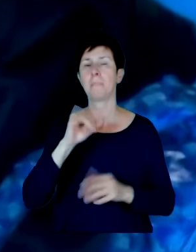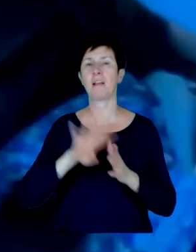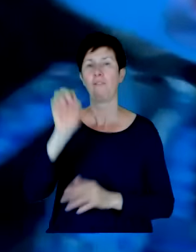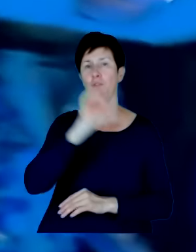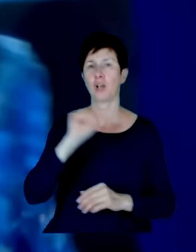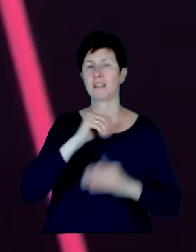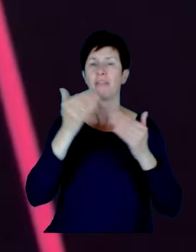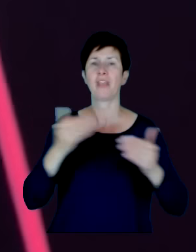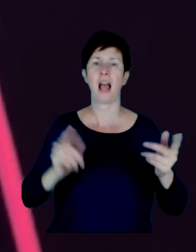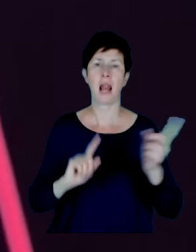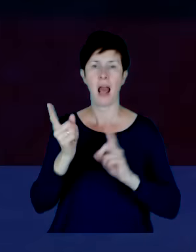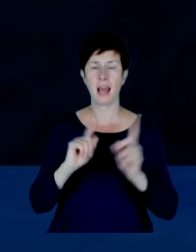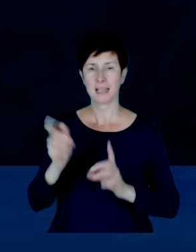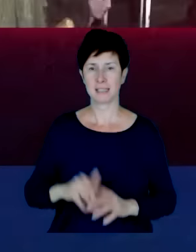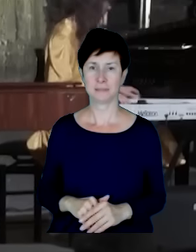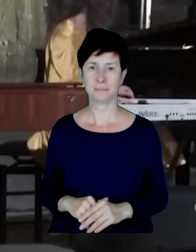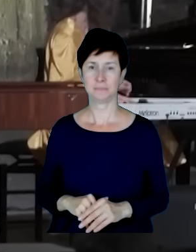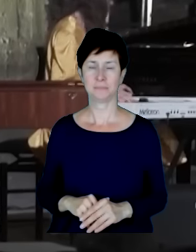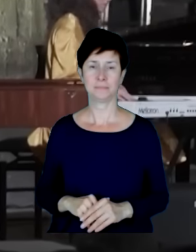wiedz że dobrze było mieć